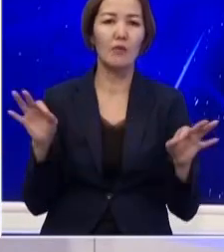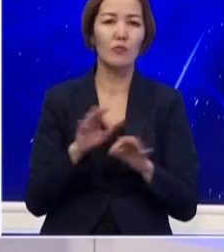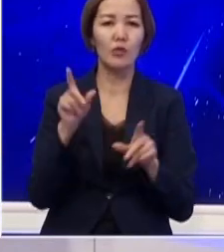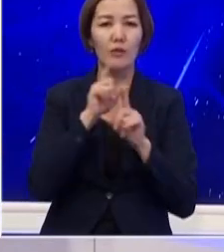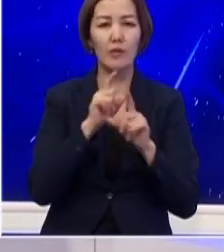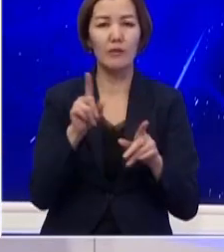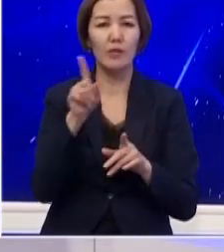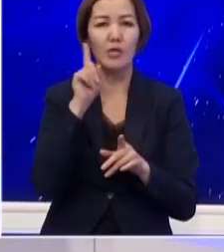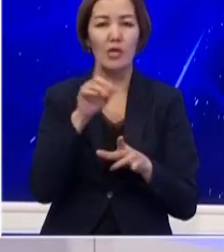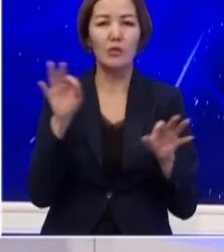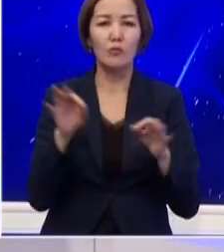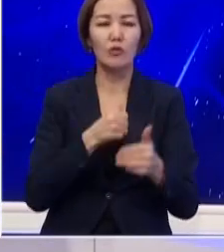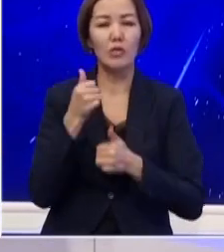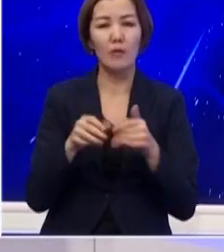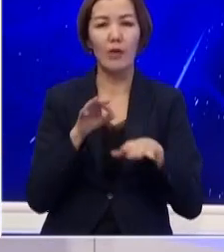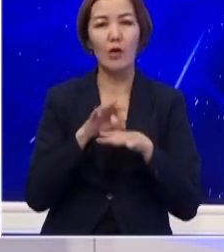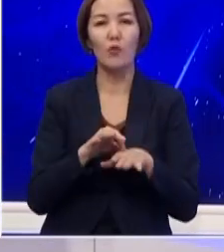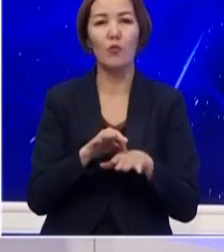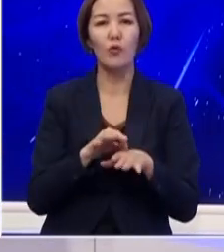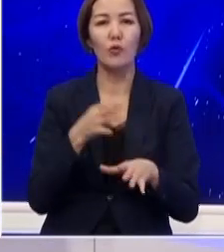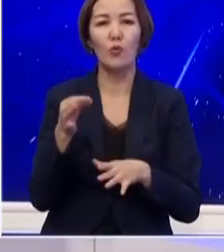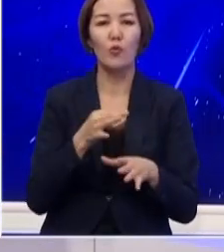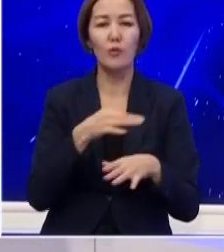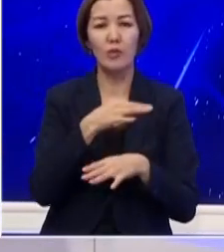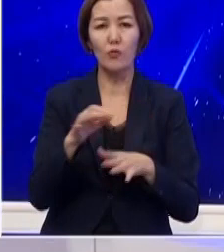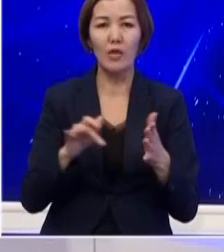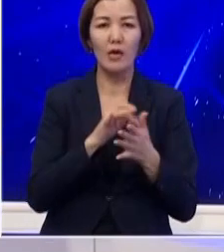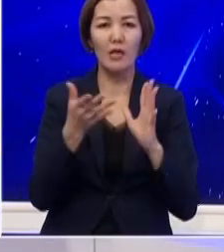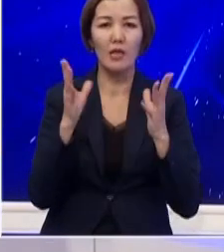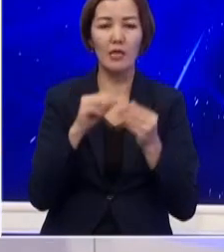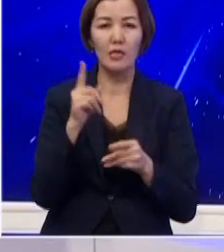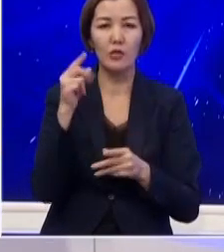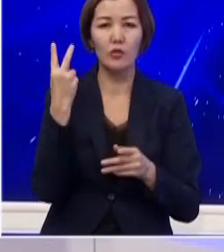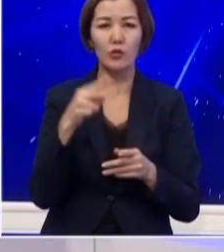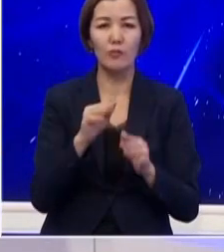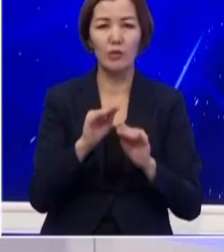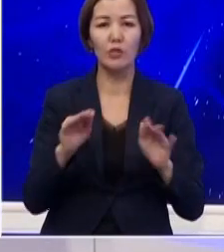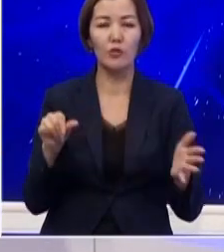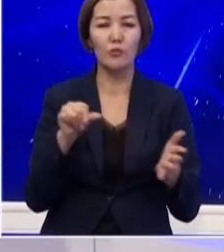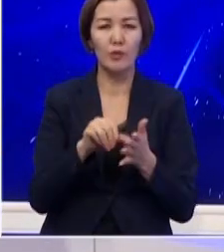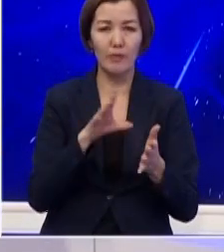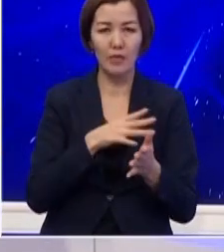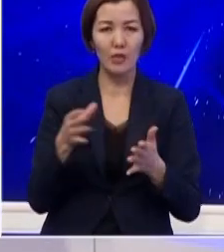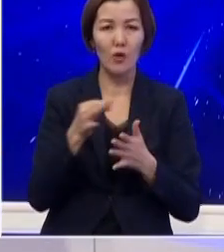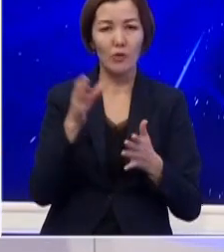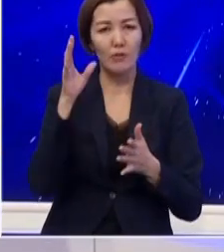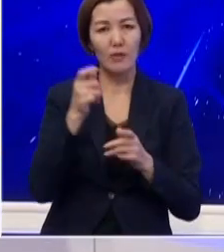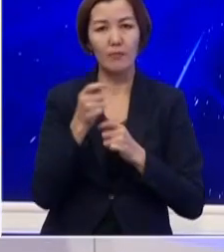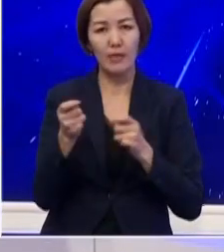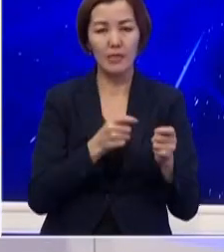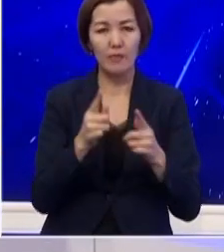қаласындағы балалар музыка мектебінде жас музыканттар байқауы өтті. Оған облыстың аудан қалаларынан 120-ға жуық жасөспірім